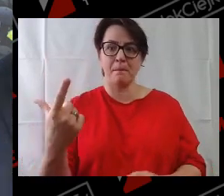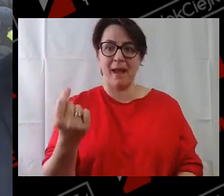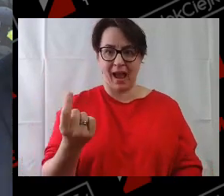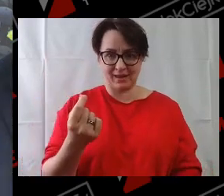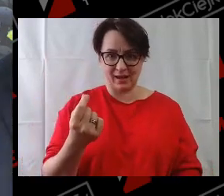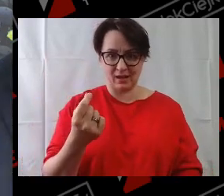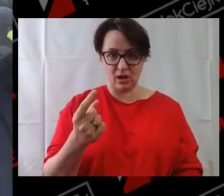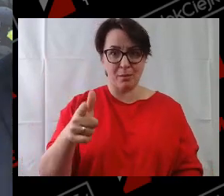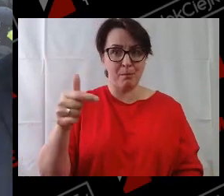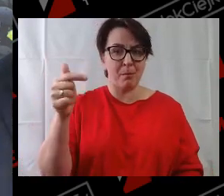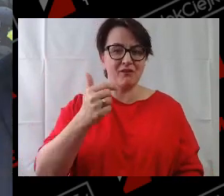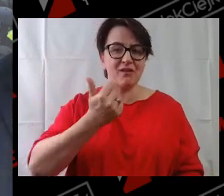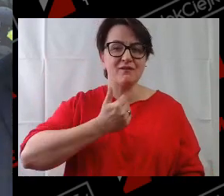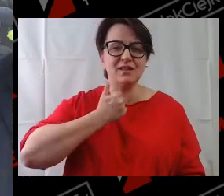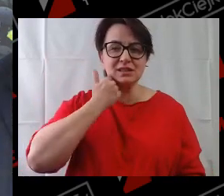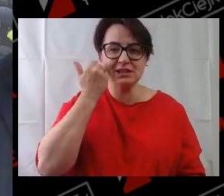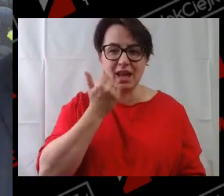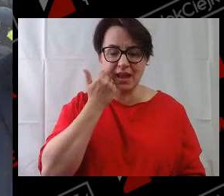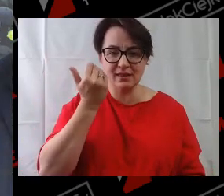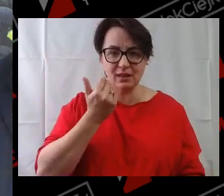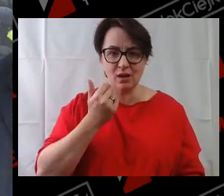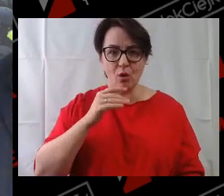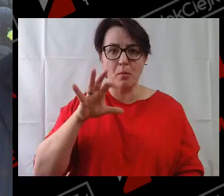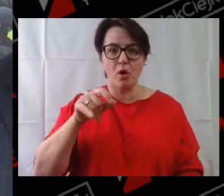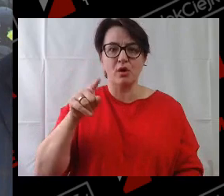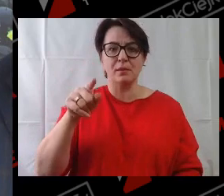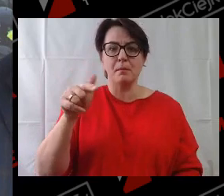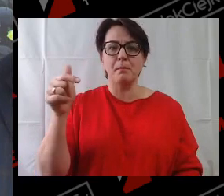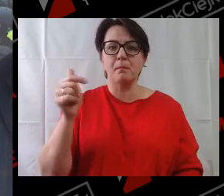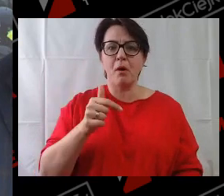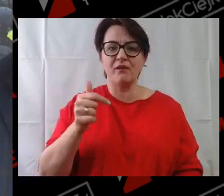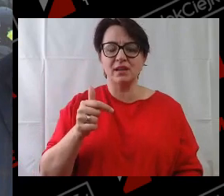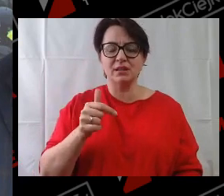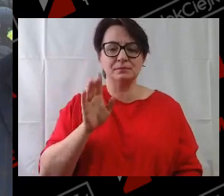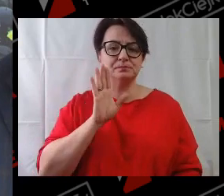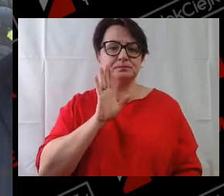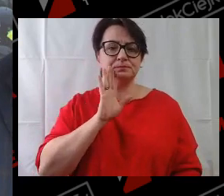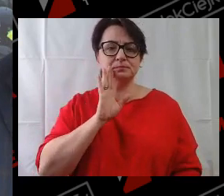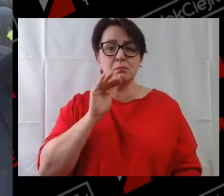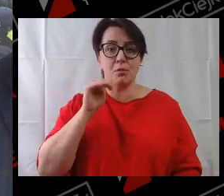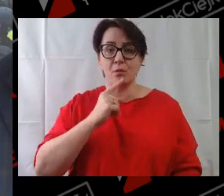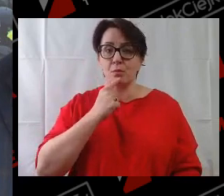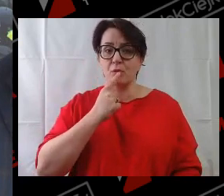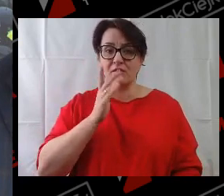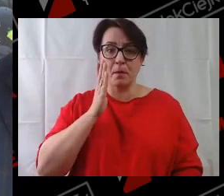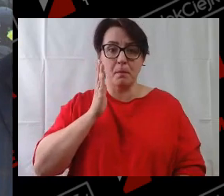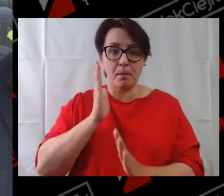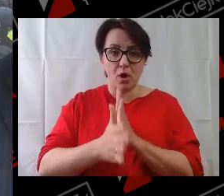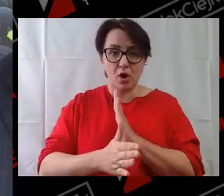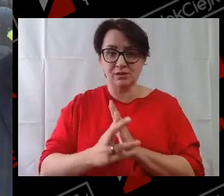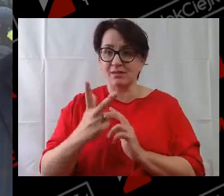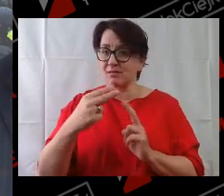miesięcy wszyscy powinniście bez proste